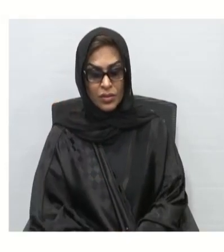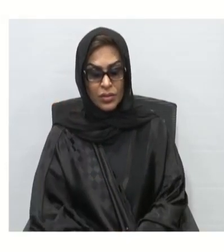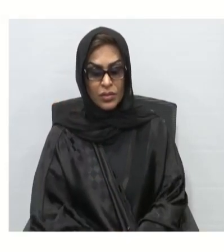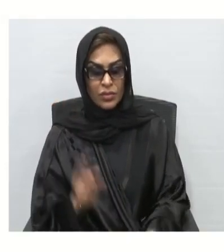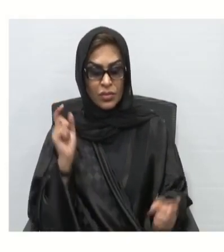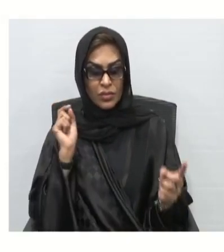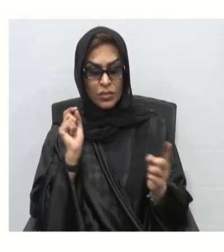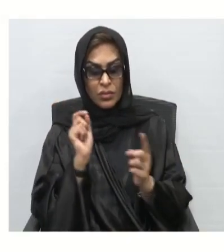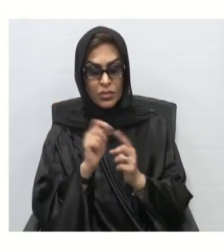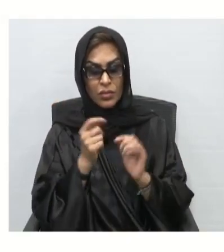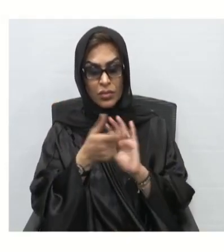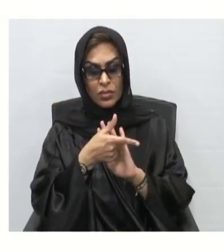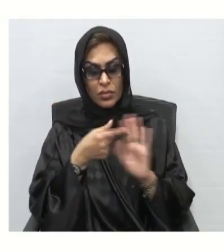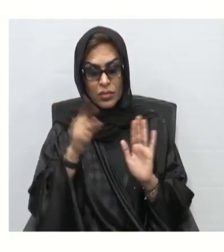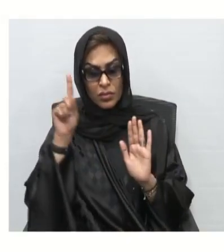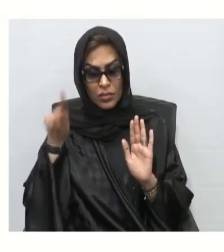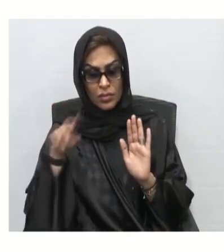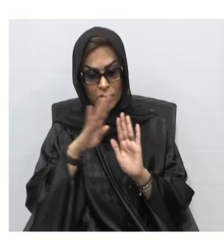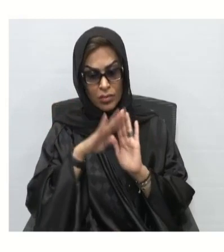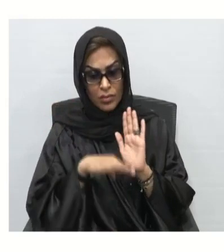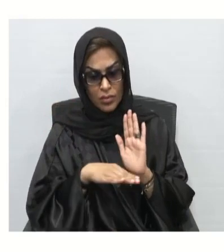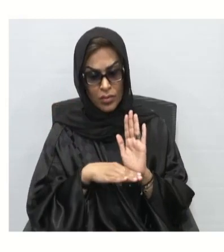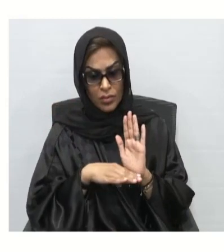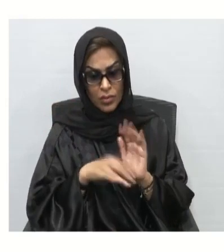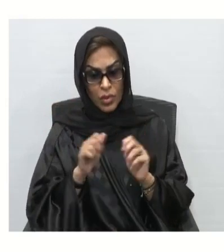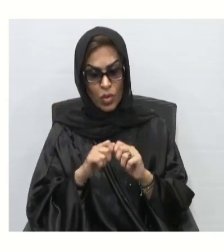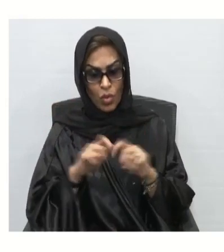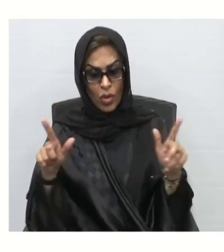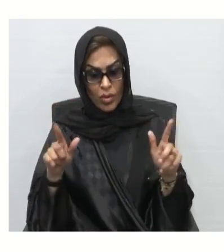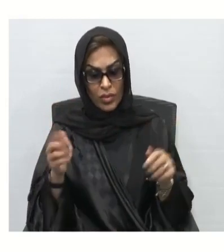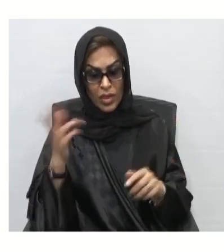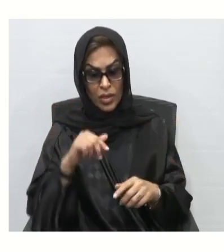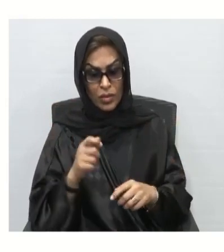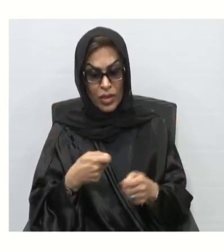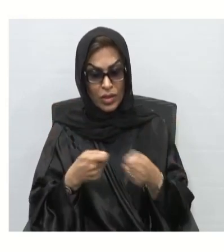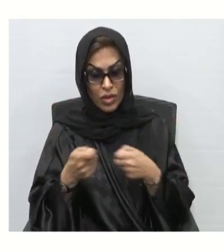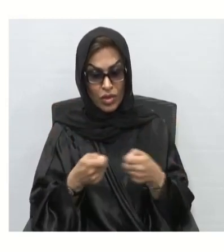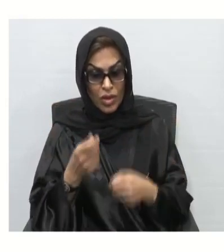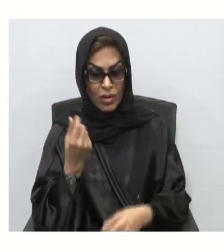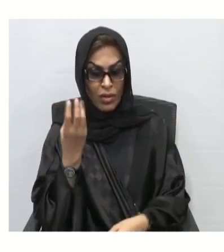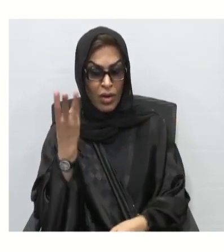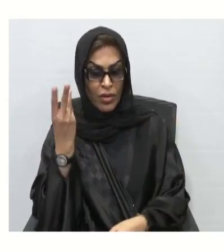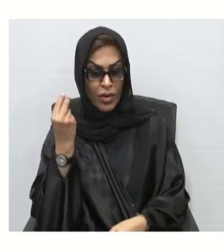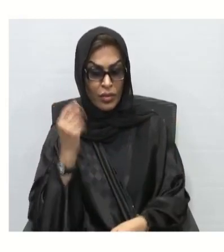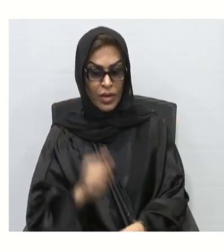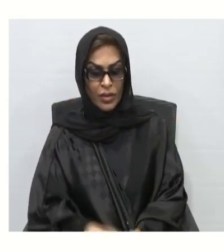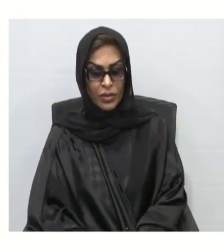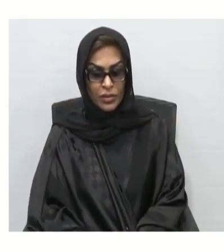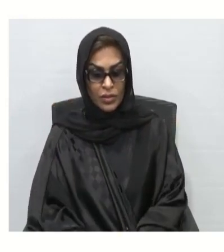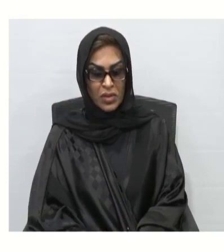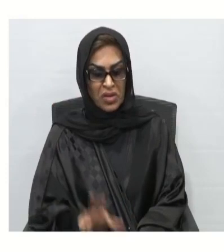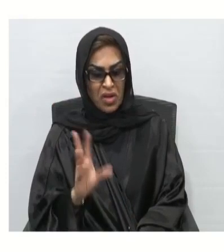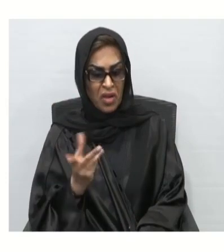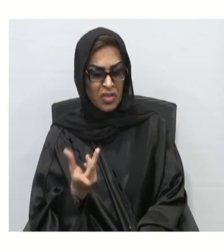متوقع من المتعلم في نهايه الدرس ان يوضح المقصود بالتجاره الرقميه يعطي